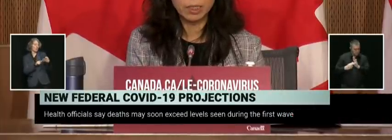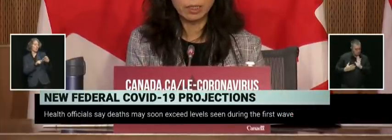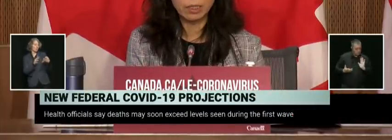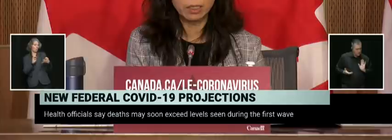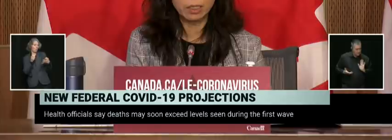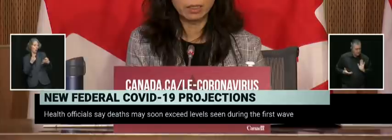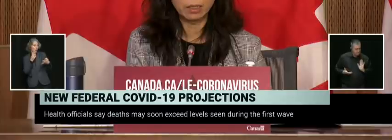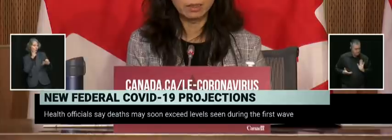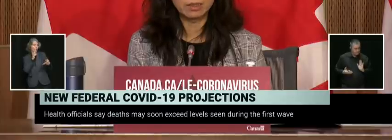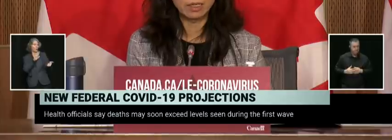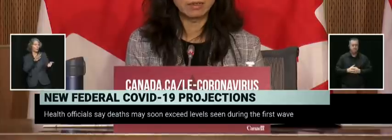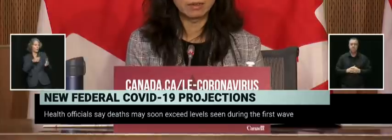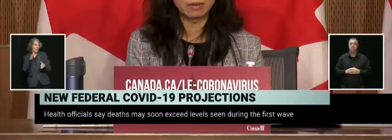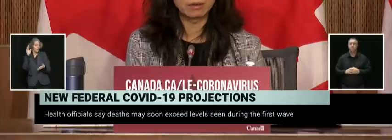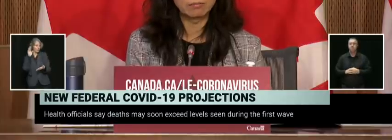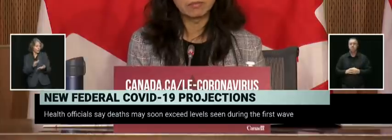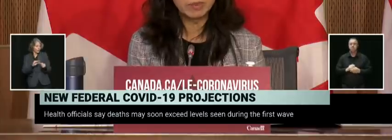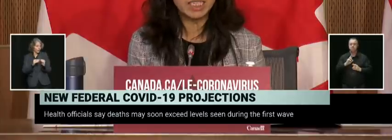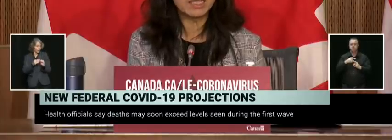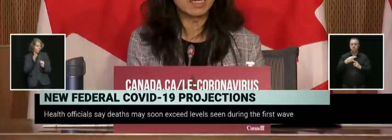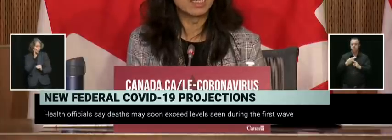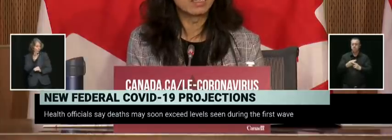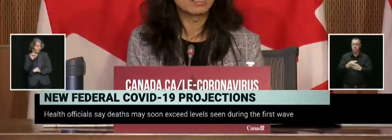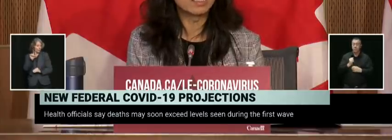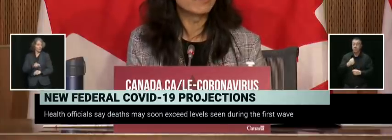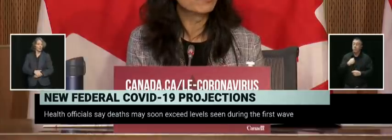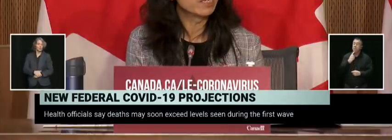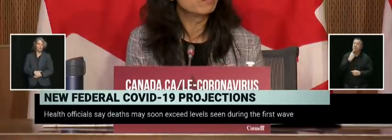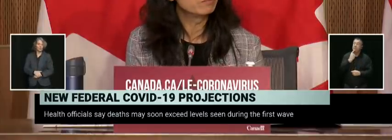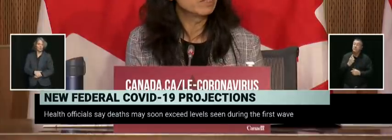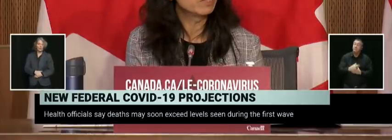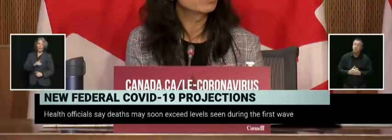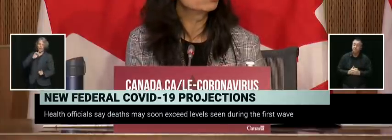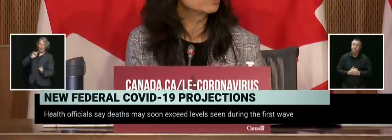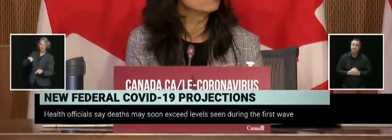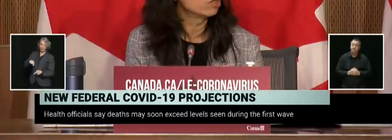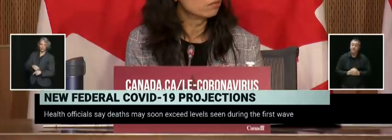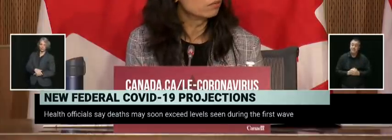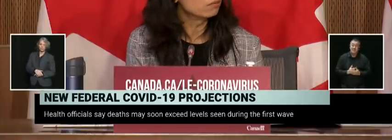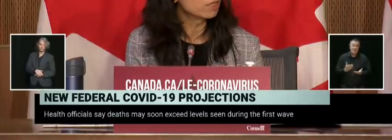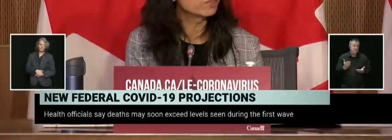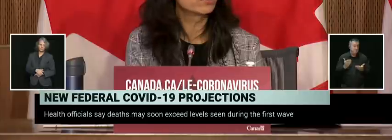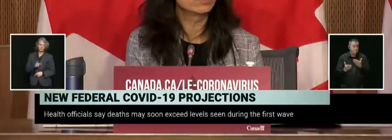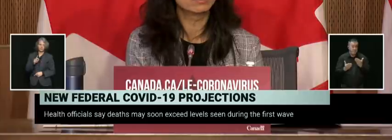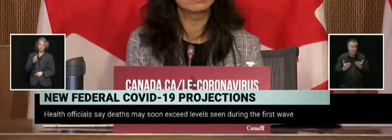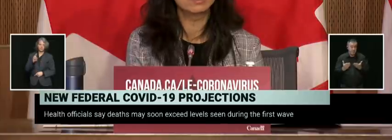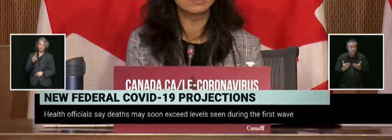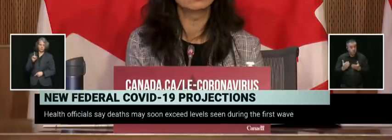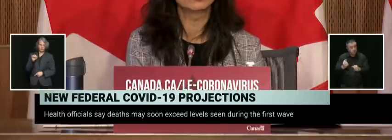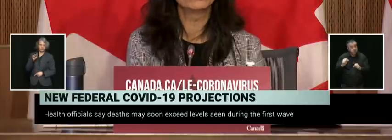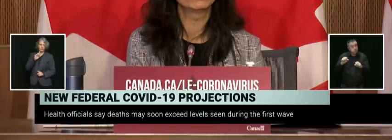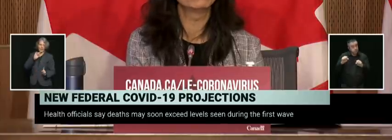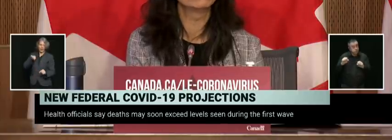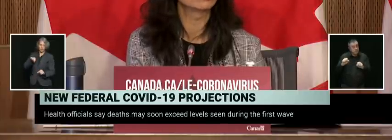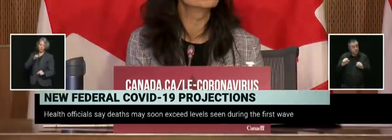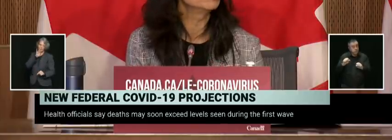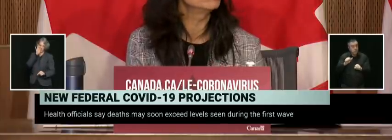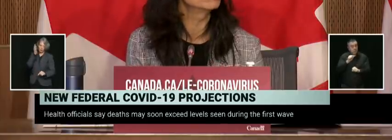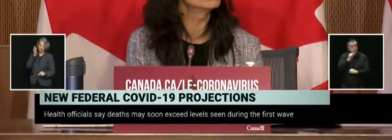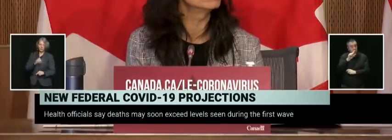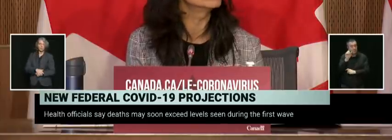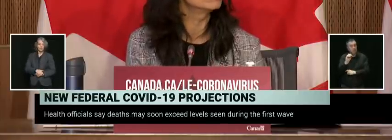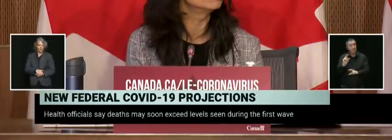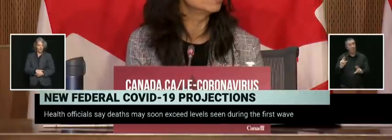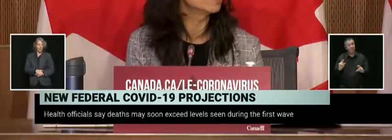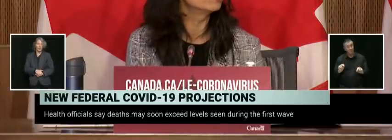Je peux dire que ça a peut-être un effet, mais pas totalement. Parce que si le taux de